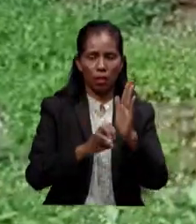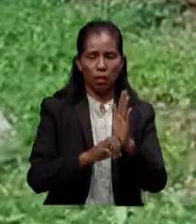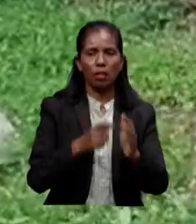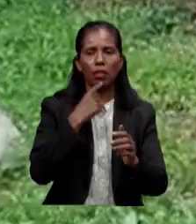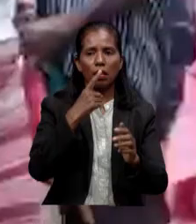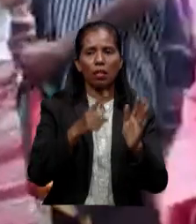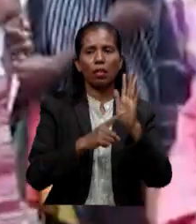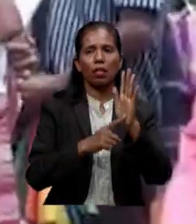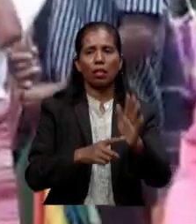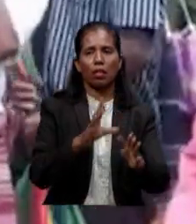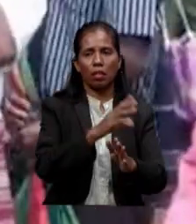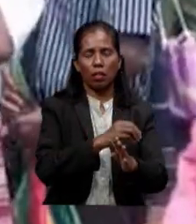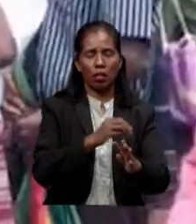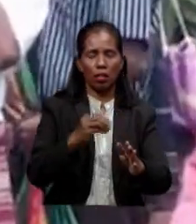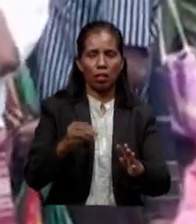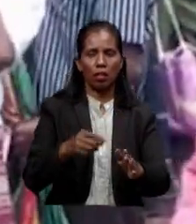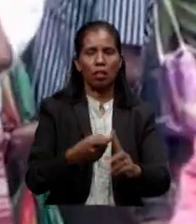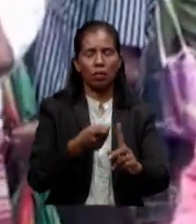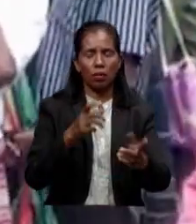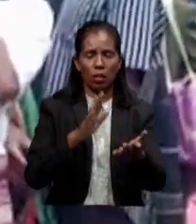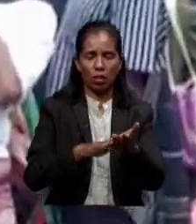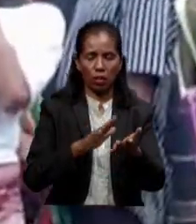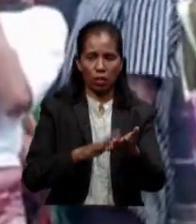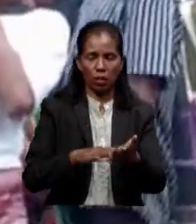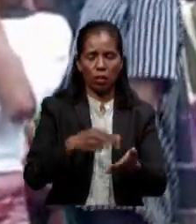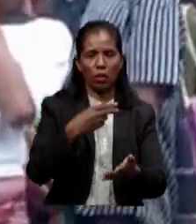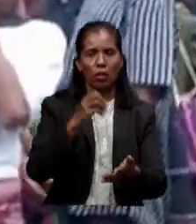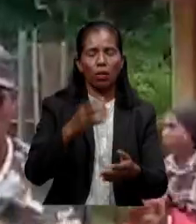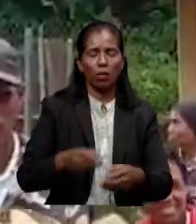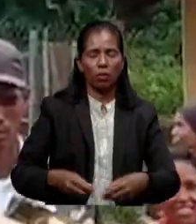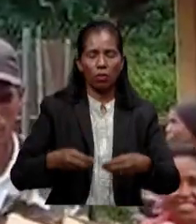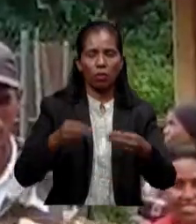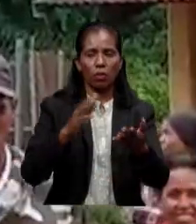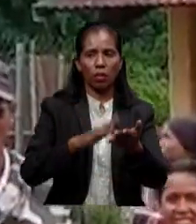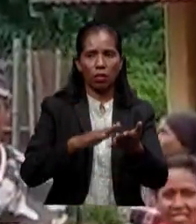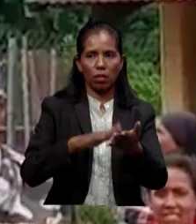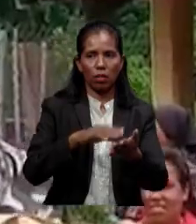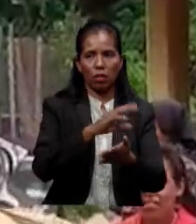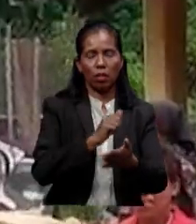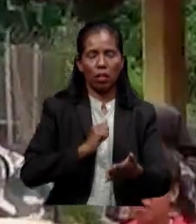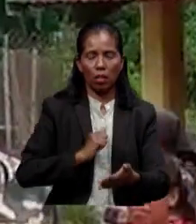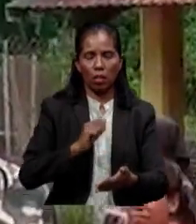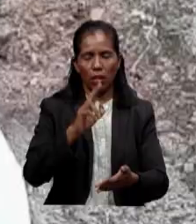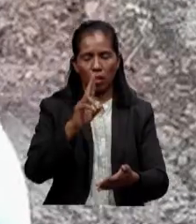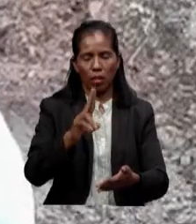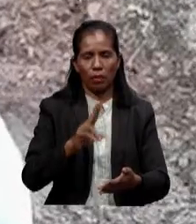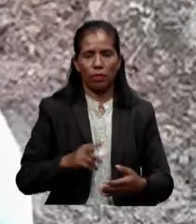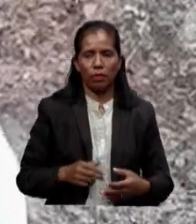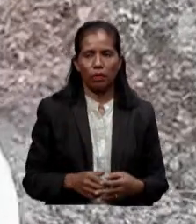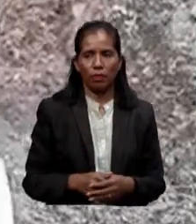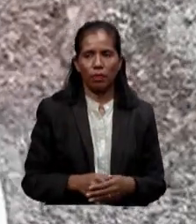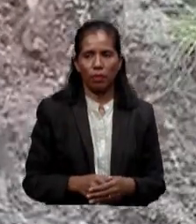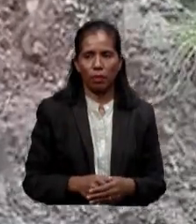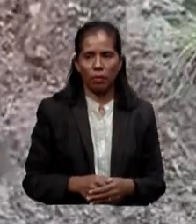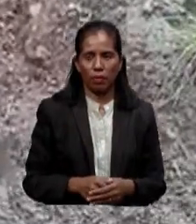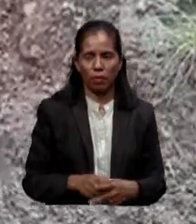hafoin akompanya ilas São Paulo siundo, husi sekolah filial Hoholete, orientrega be sekolah sentral le soli elio, domingo ne. Komo dari